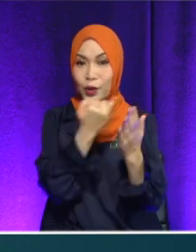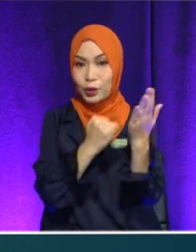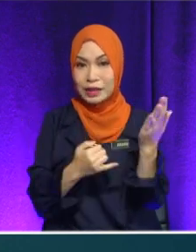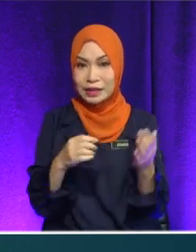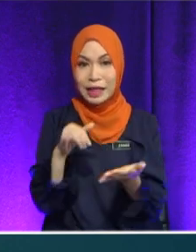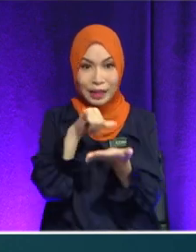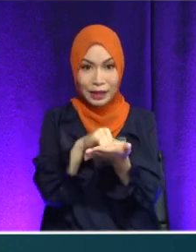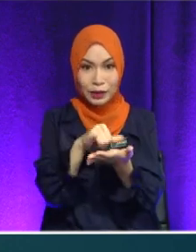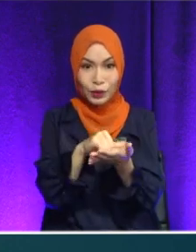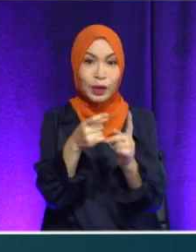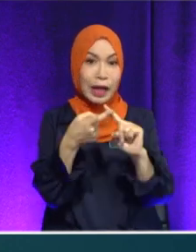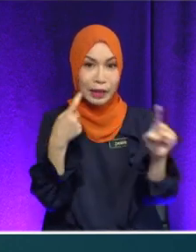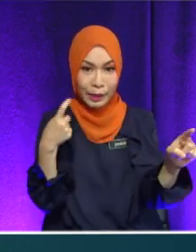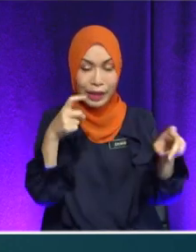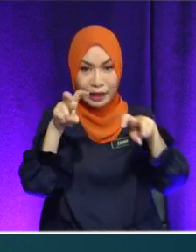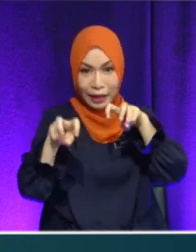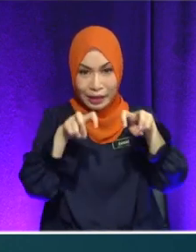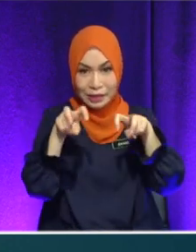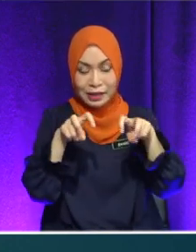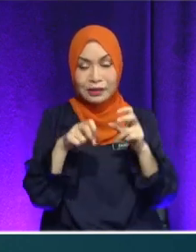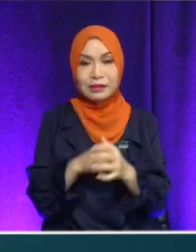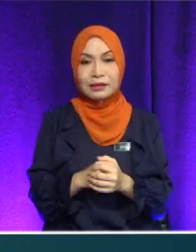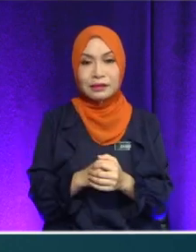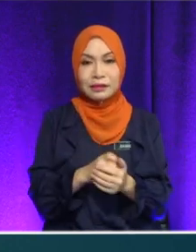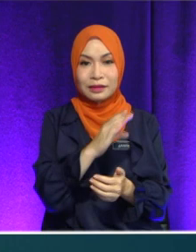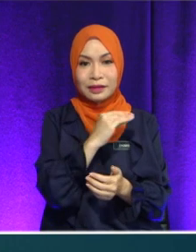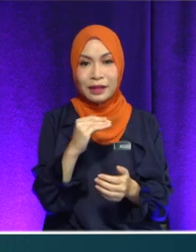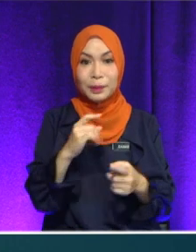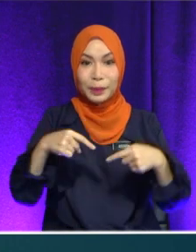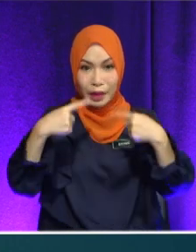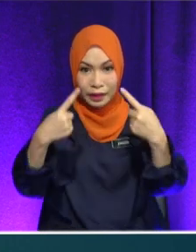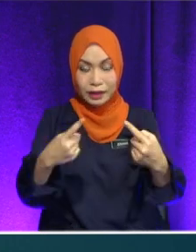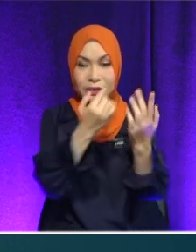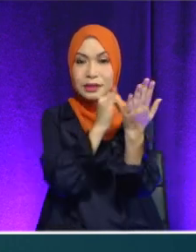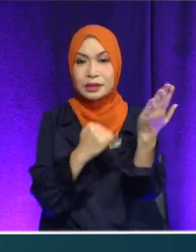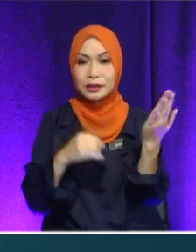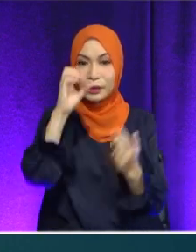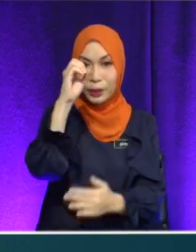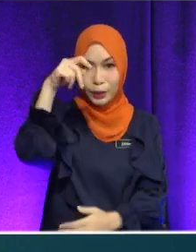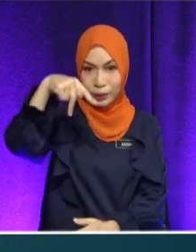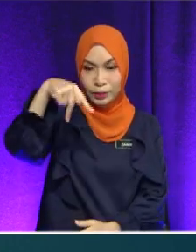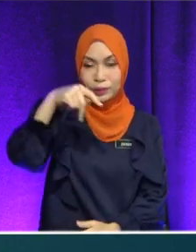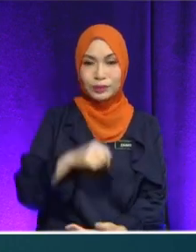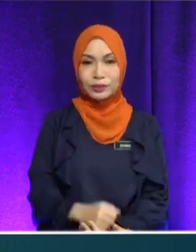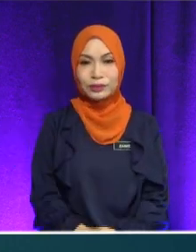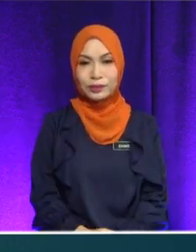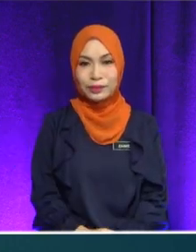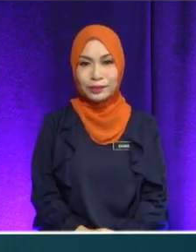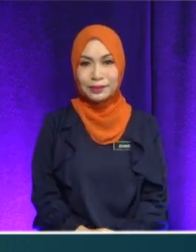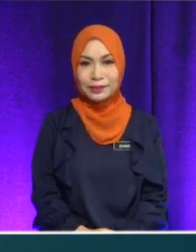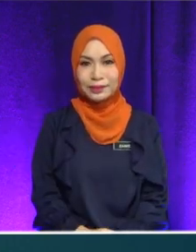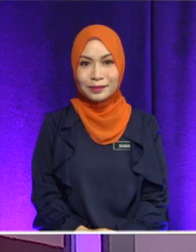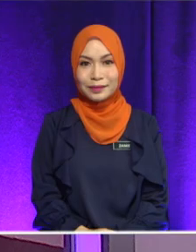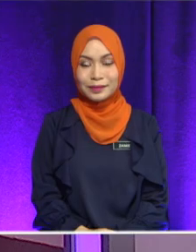telah ditambahkan Oke lepas lagi ke sini pop kita pergi pulang ke senior Oke ini adalah seni yang wujud pada tahun 1964 hingga